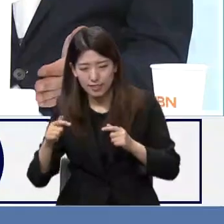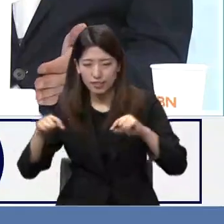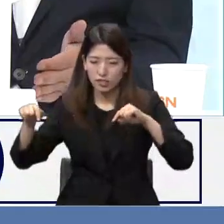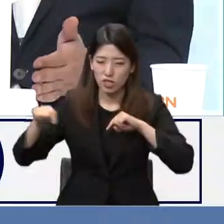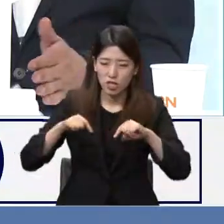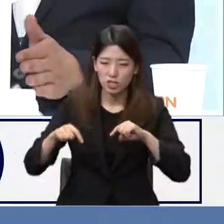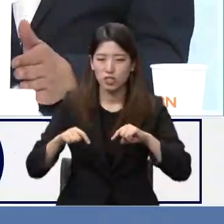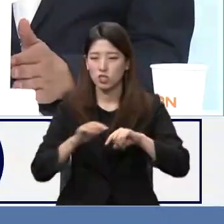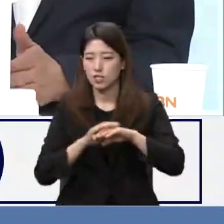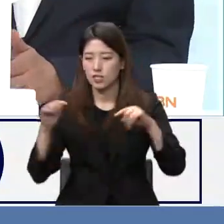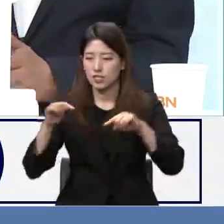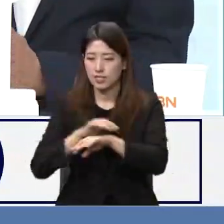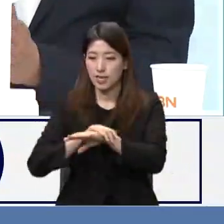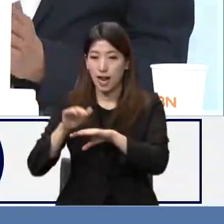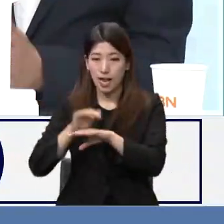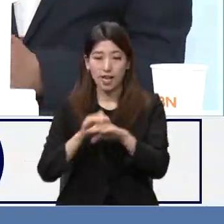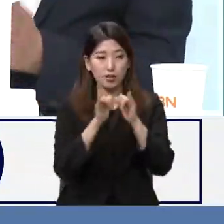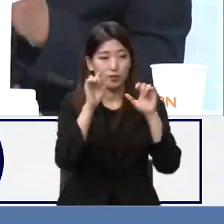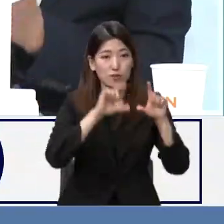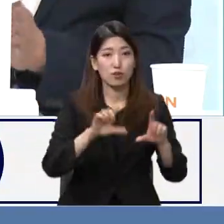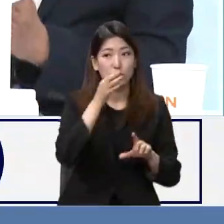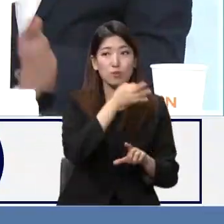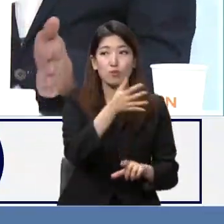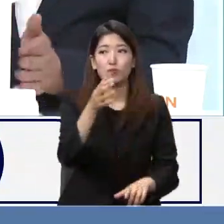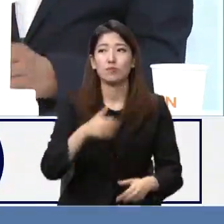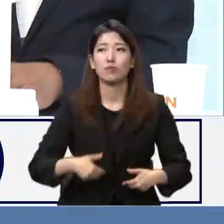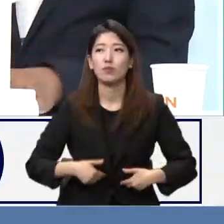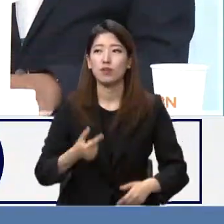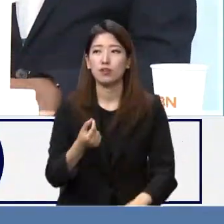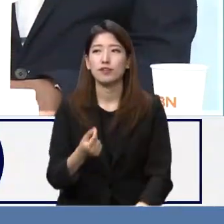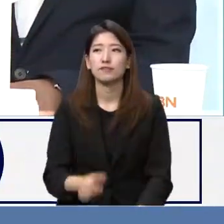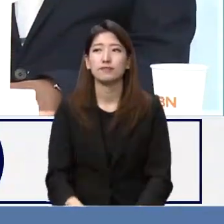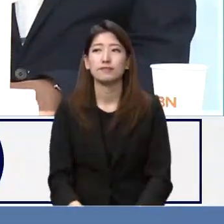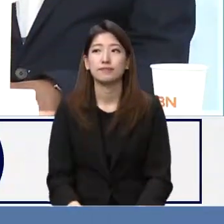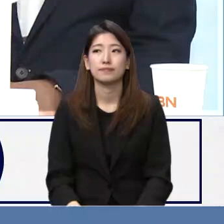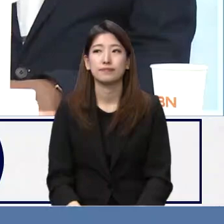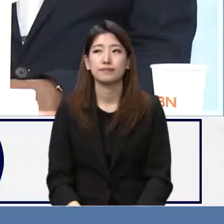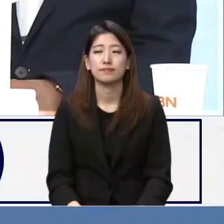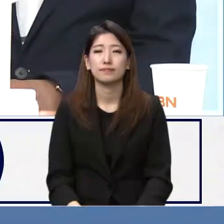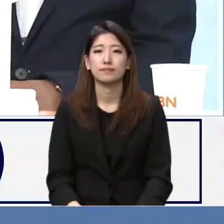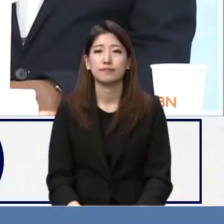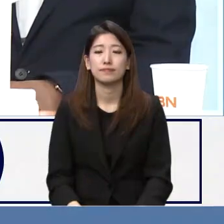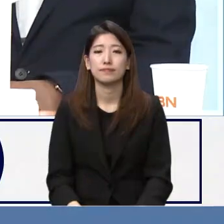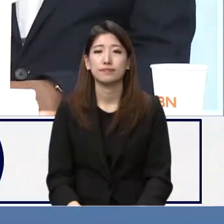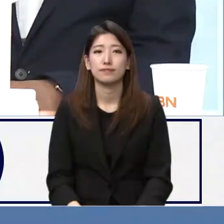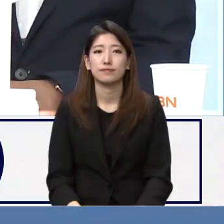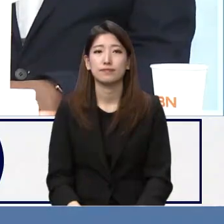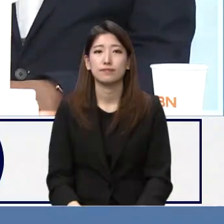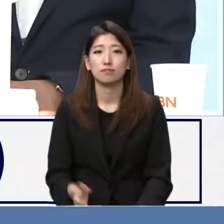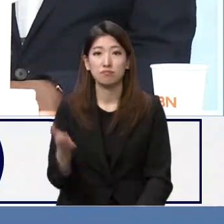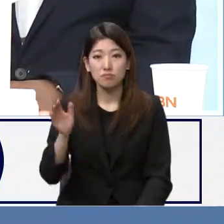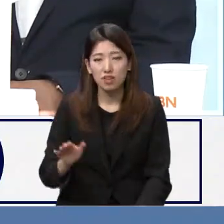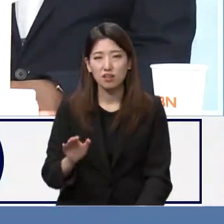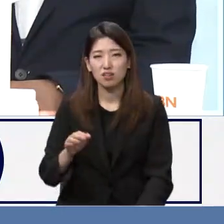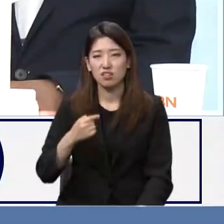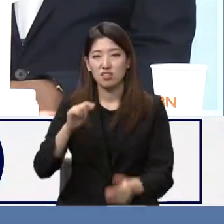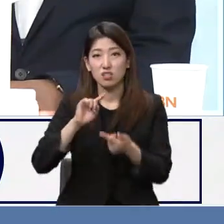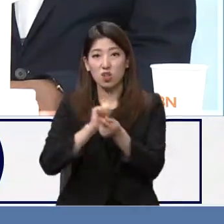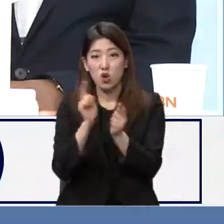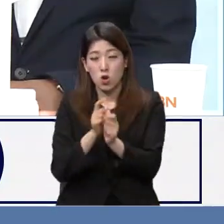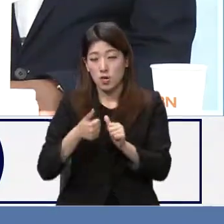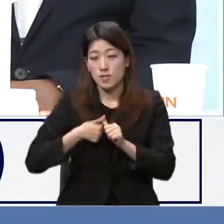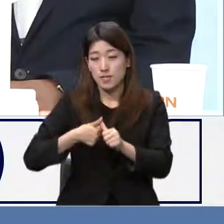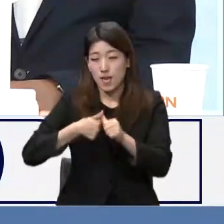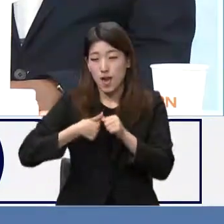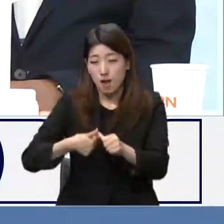효능감이 생깁니다 그러지 않고 이게 정치적 객파싸움을 해서 밀어내고 일방적인 싸움을 한다면 마이너스가